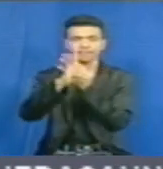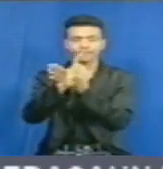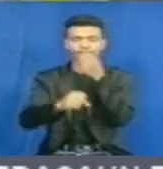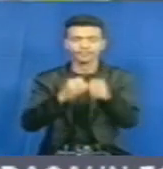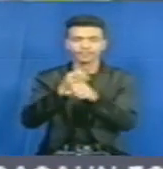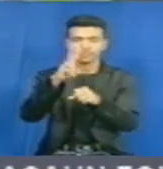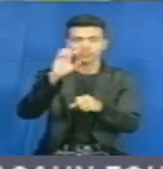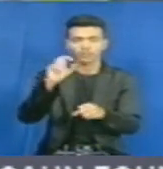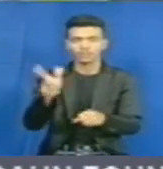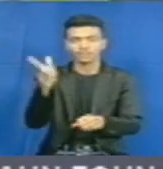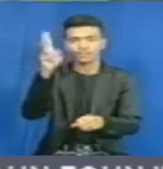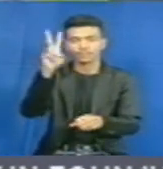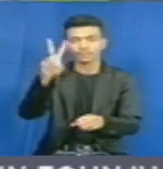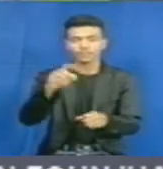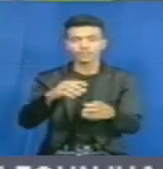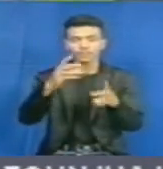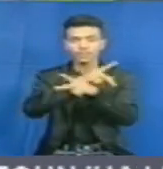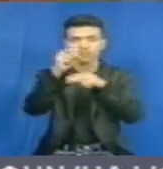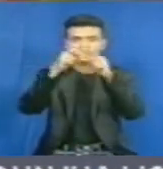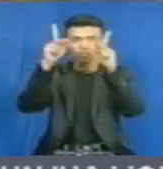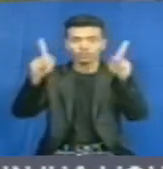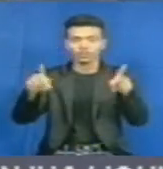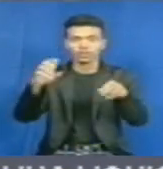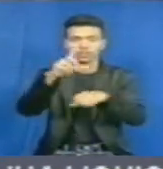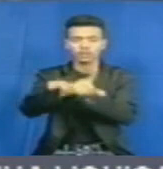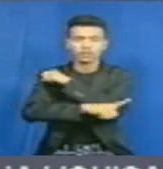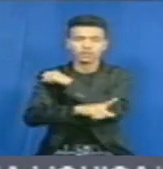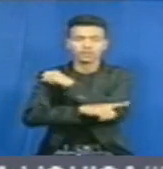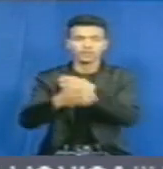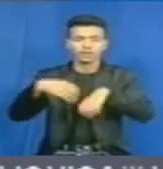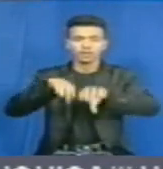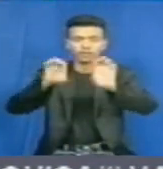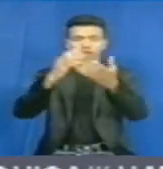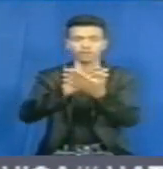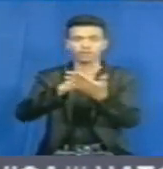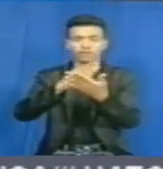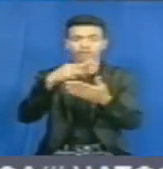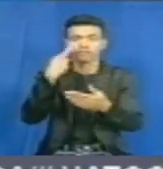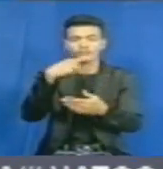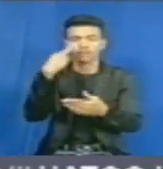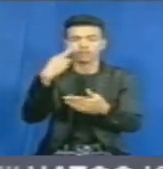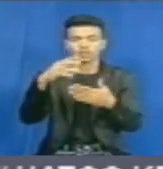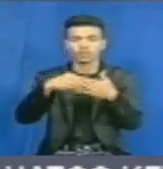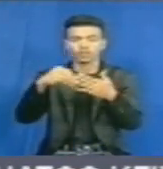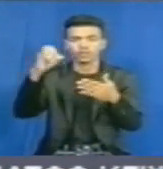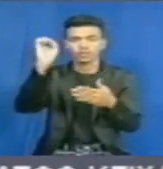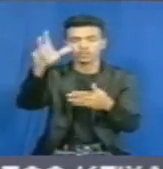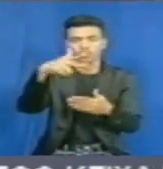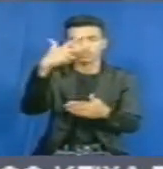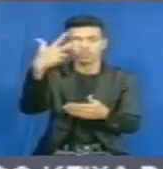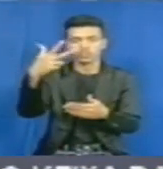rua ruanulu resin rua Loza sira iha likisa fan fos kilograma ruanulu resin lima ho presu dolar sanulu resin